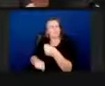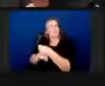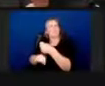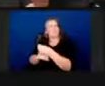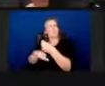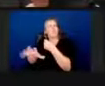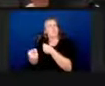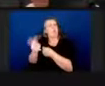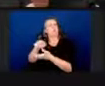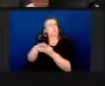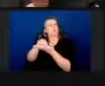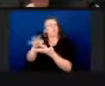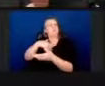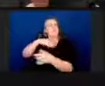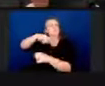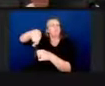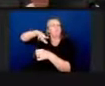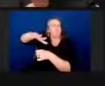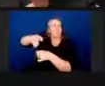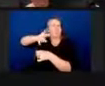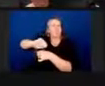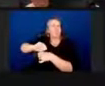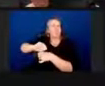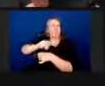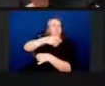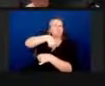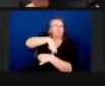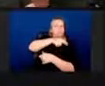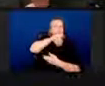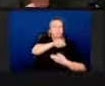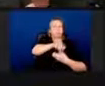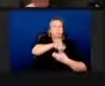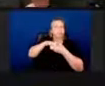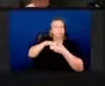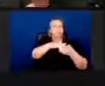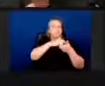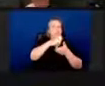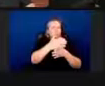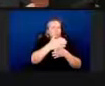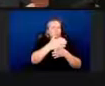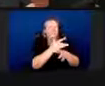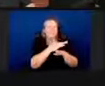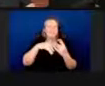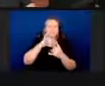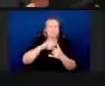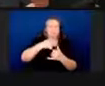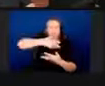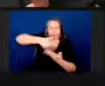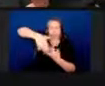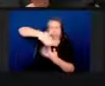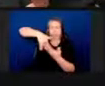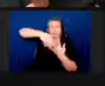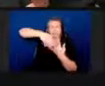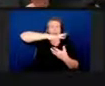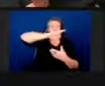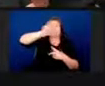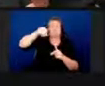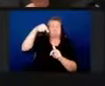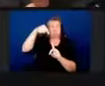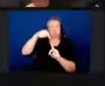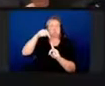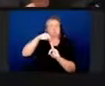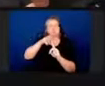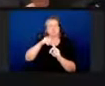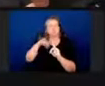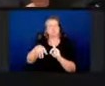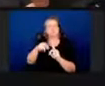الأكاديميات، وكيف يمكننا أن ندعم الطلاب بطريقة إيجابية. ليس الأمر ليس يتعلق فقط بالمدارس الثانوية، بل بكيفية إبقاء